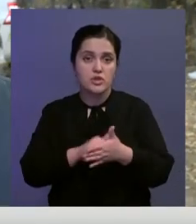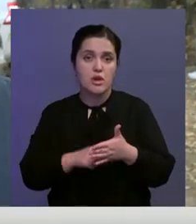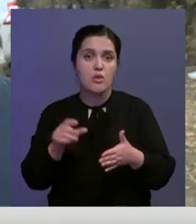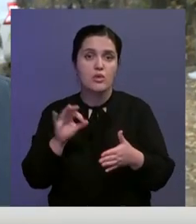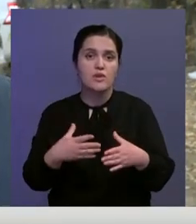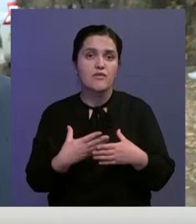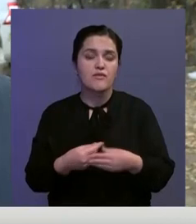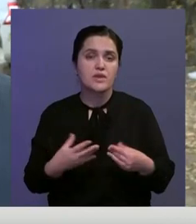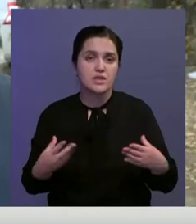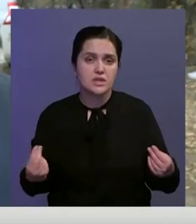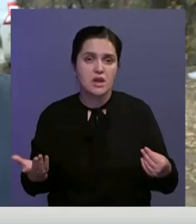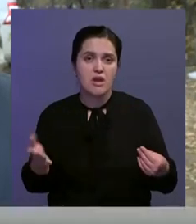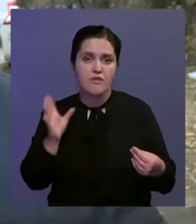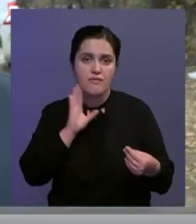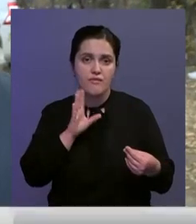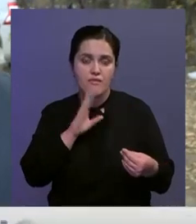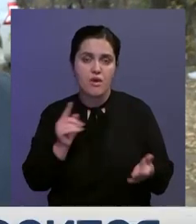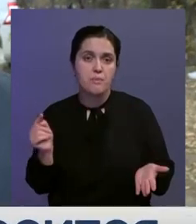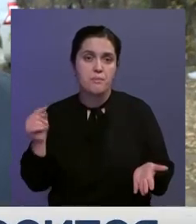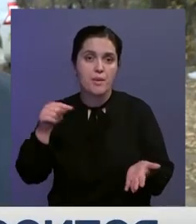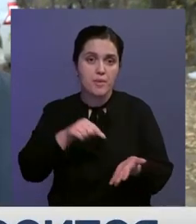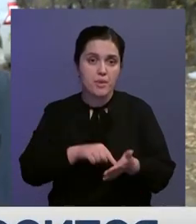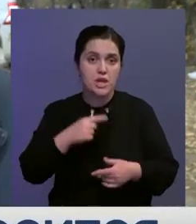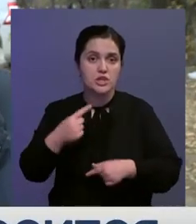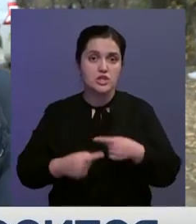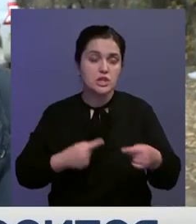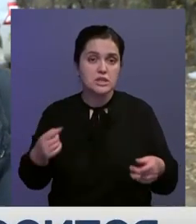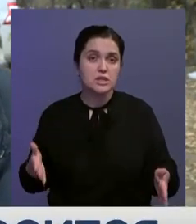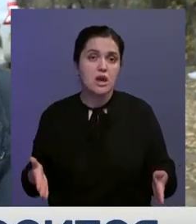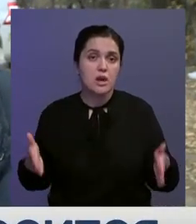моментов грунтовые воды попали через обочину.